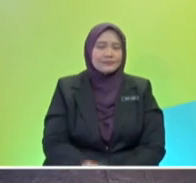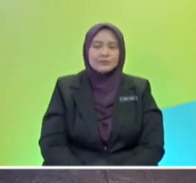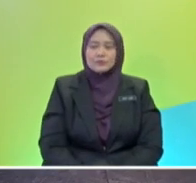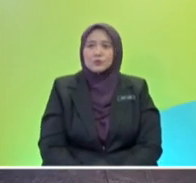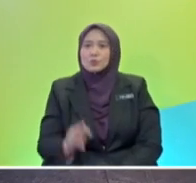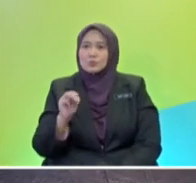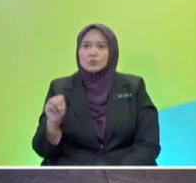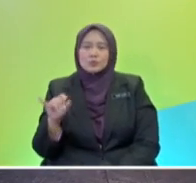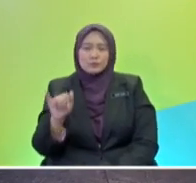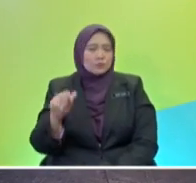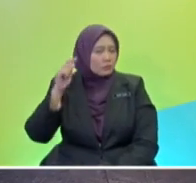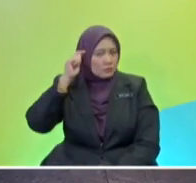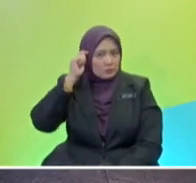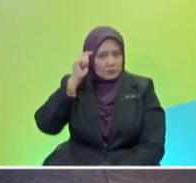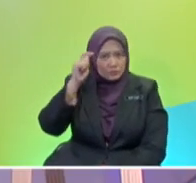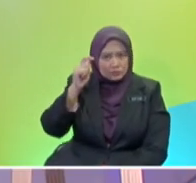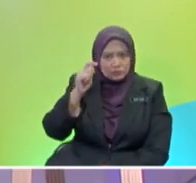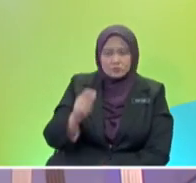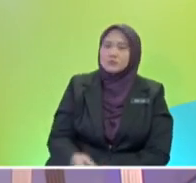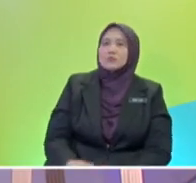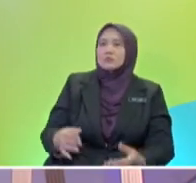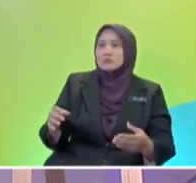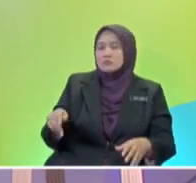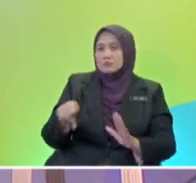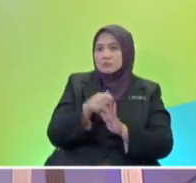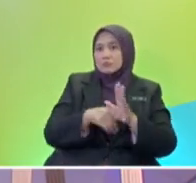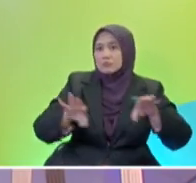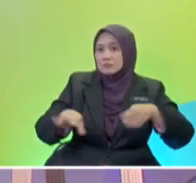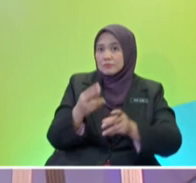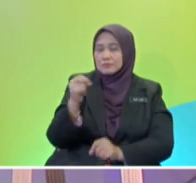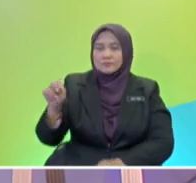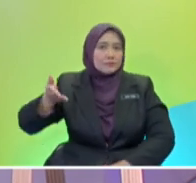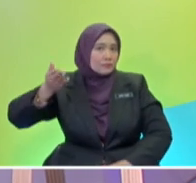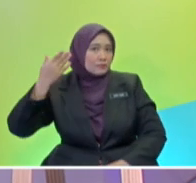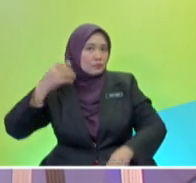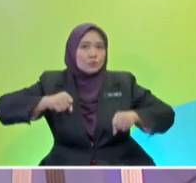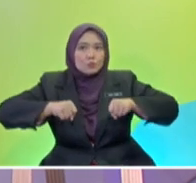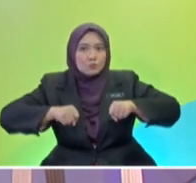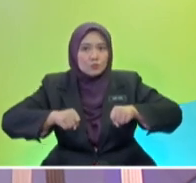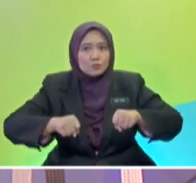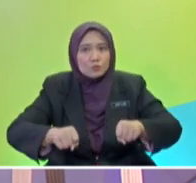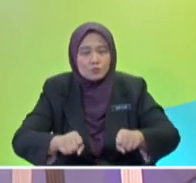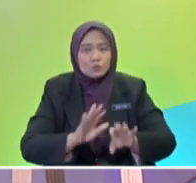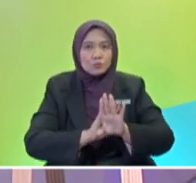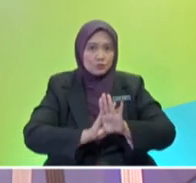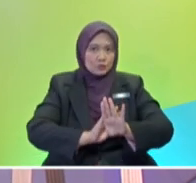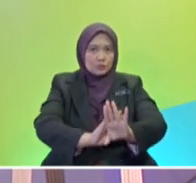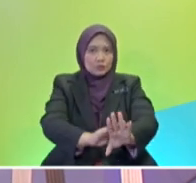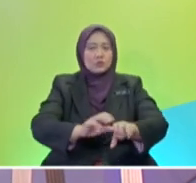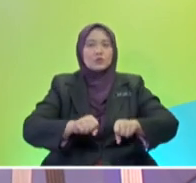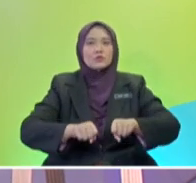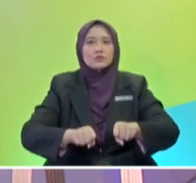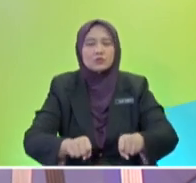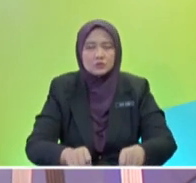murid-murid yang sedang menonton perbuatan Kakak Nisa tadi menolak tolika Allah ke arah saya itu